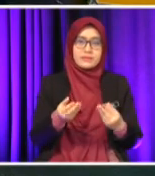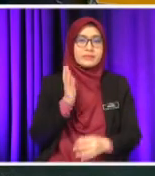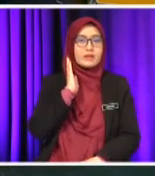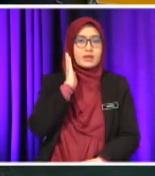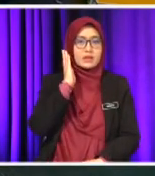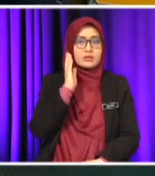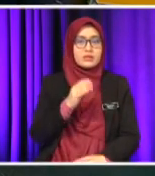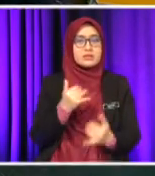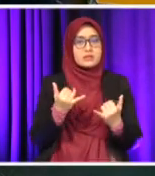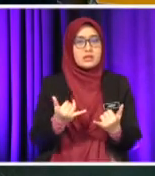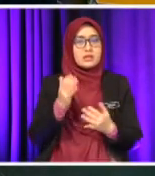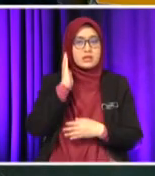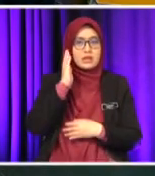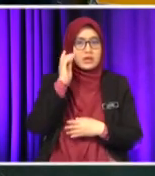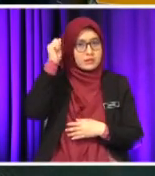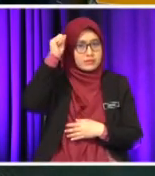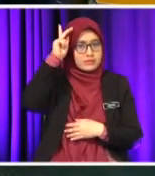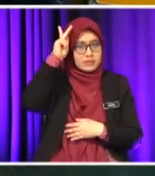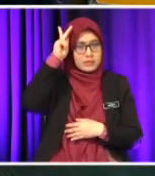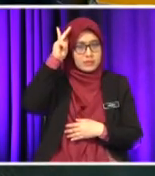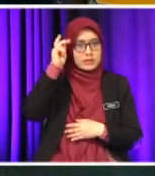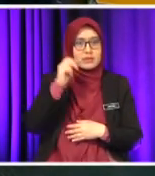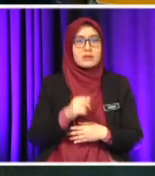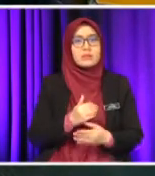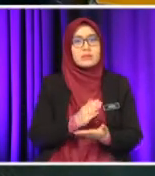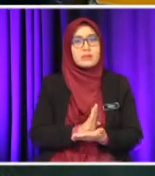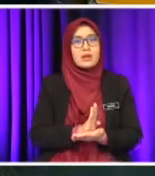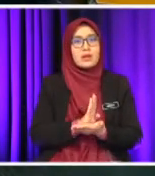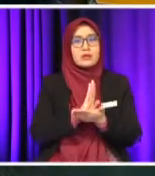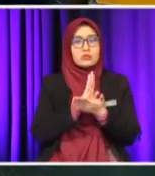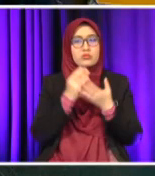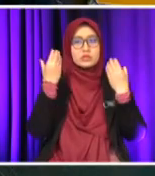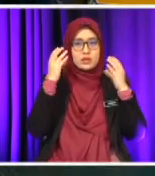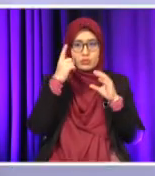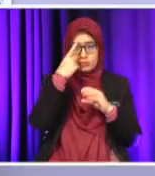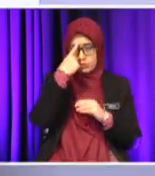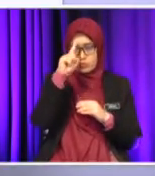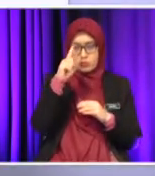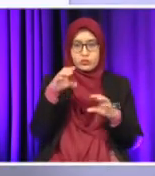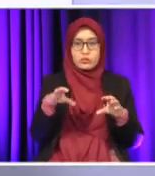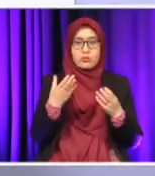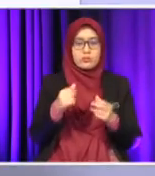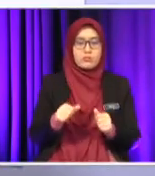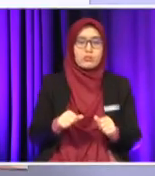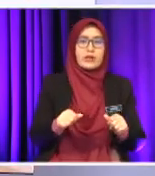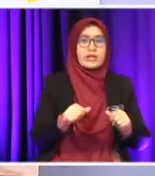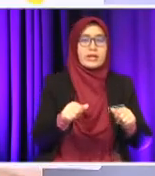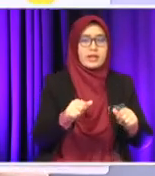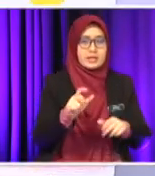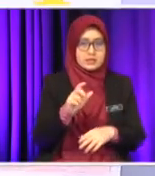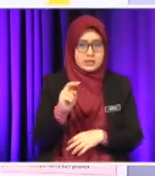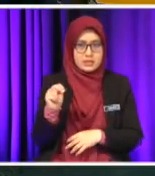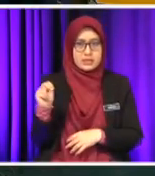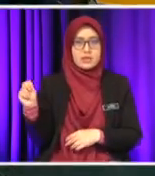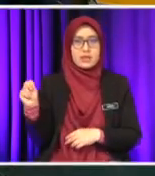kita punya aliran pemasaran yang kedua oke yang kedua menyebutkan gudang-gudang gudang